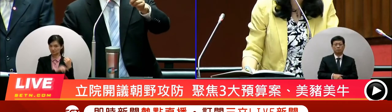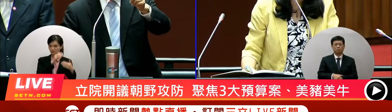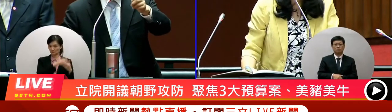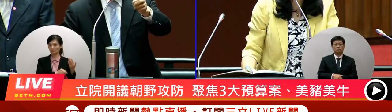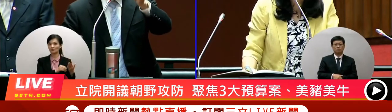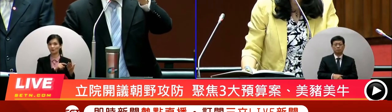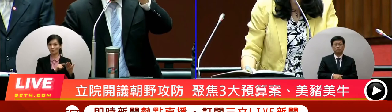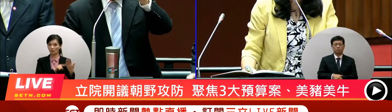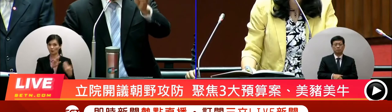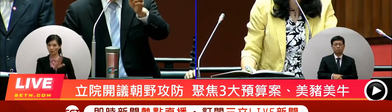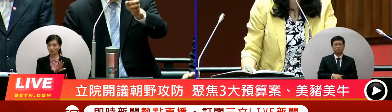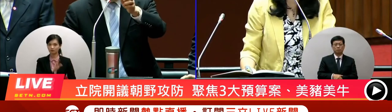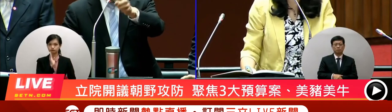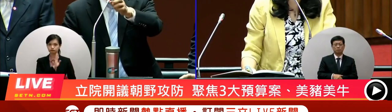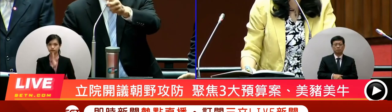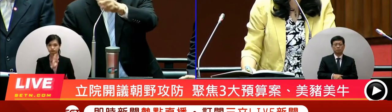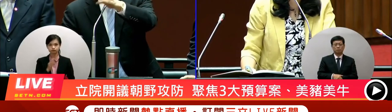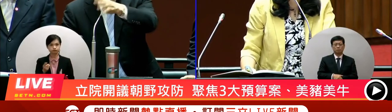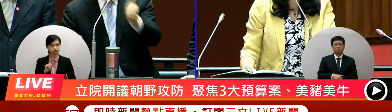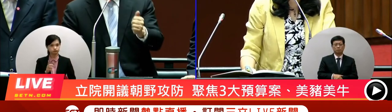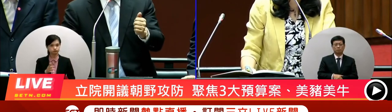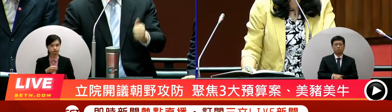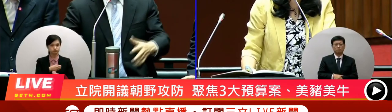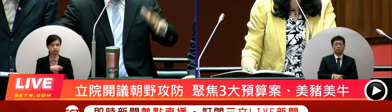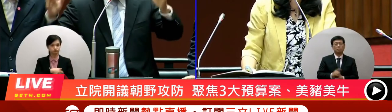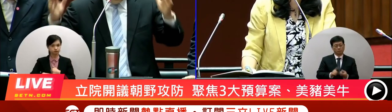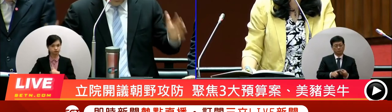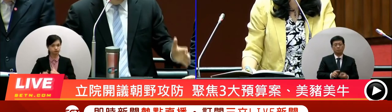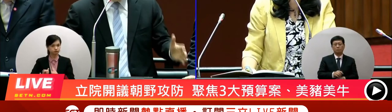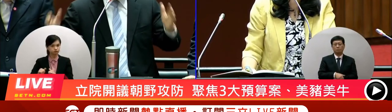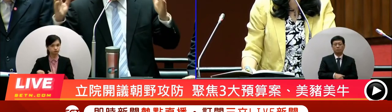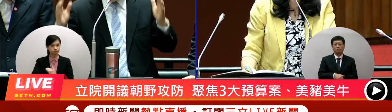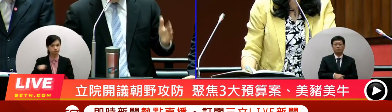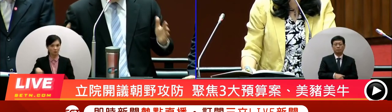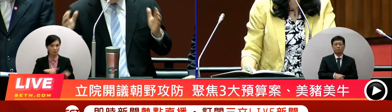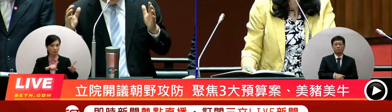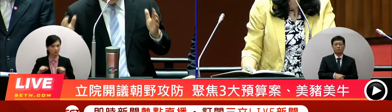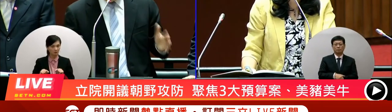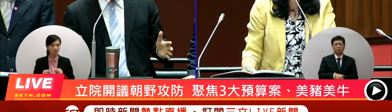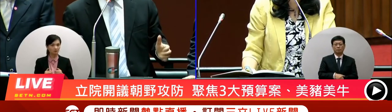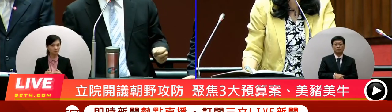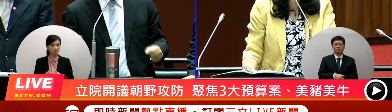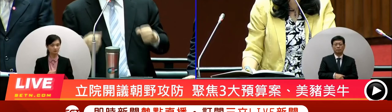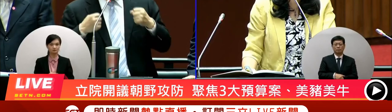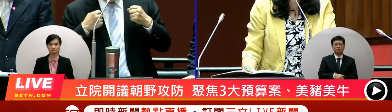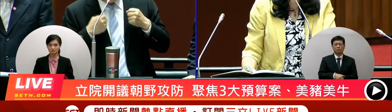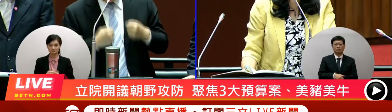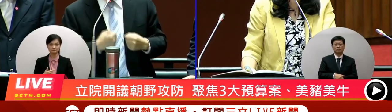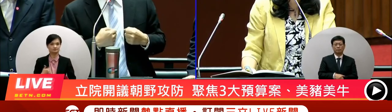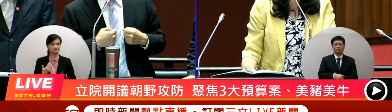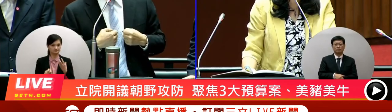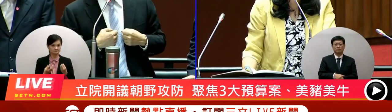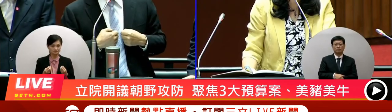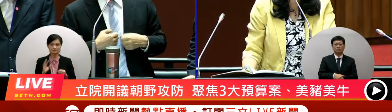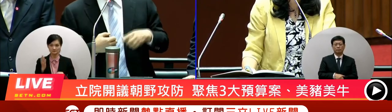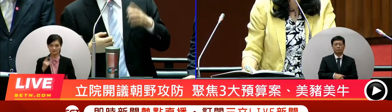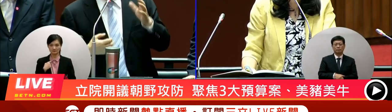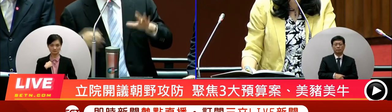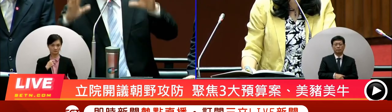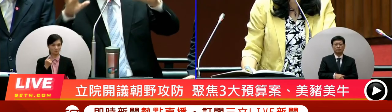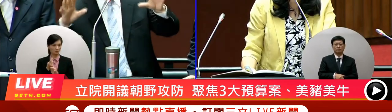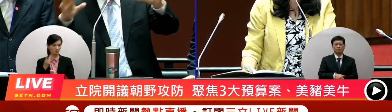我们有一句话叫“土法不足以自行”。 是。 那我们之所以说这些年来我们一直严格把关，